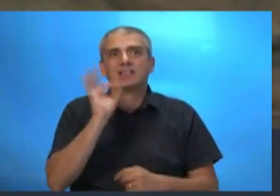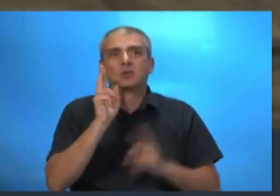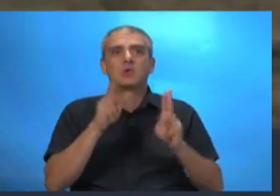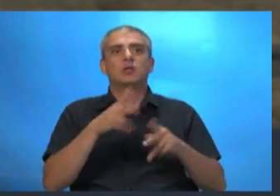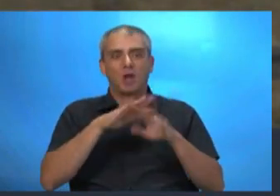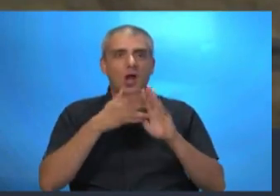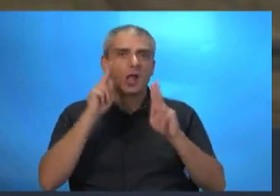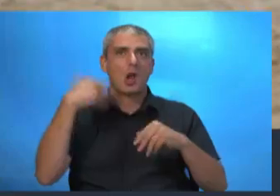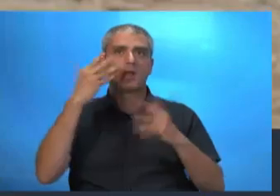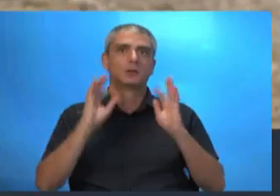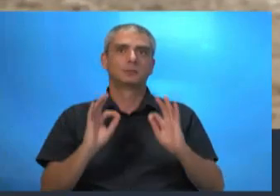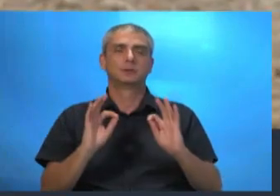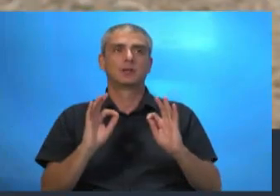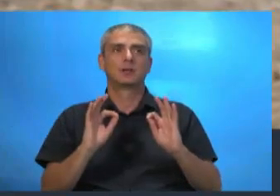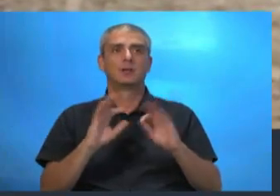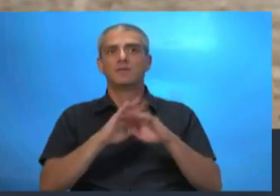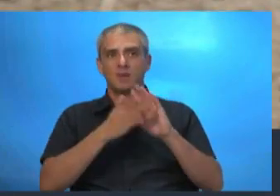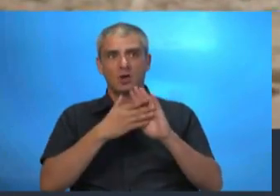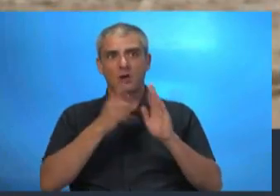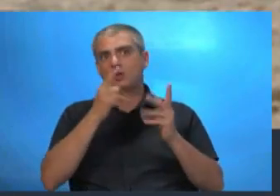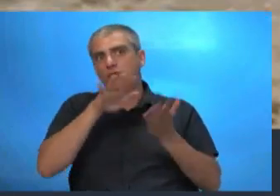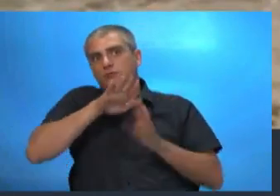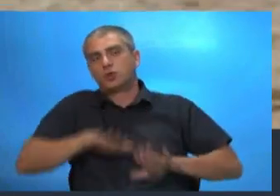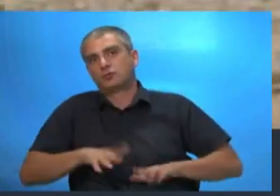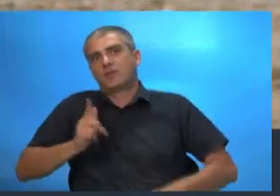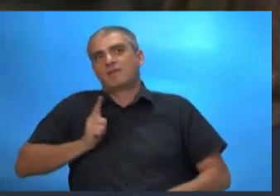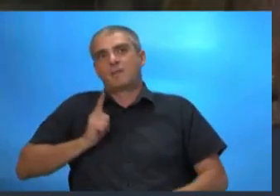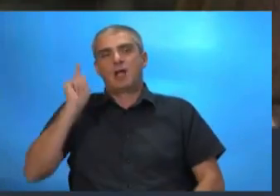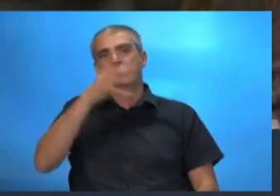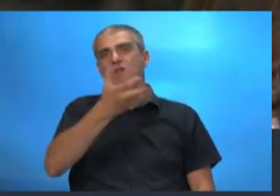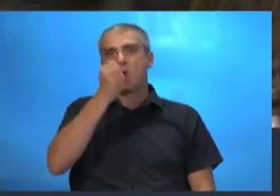להיות בסדר. והכל היא עכשיו יושבת איפשהו ומחכה שיבואו.